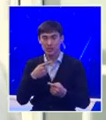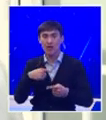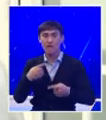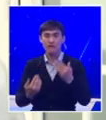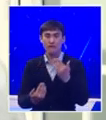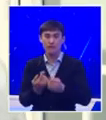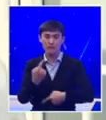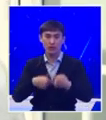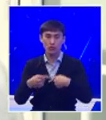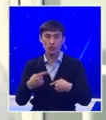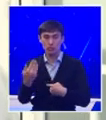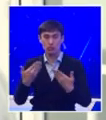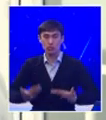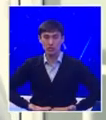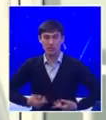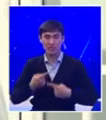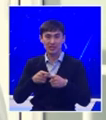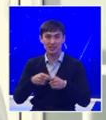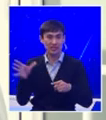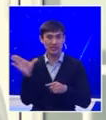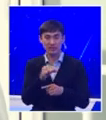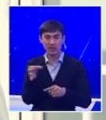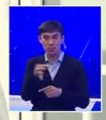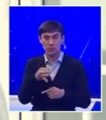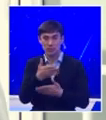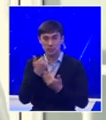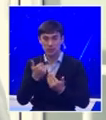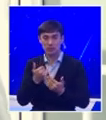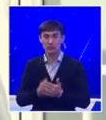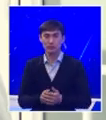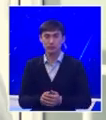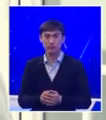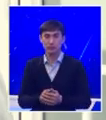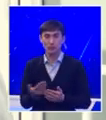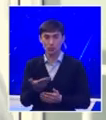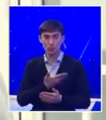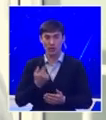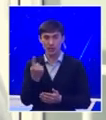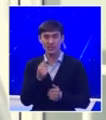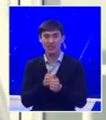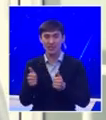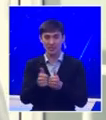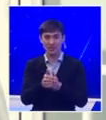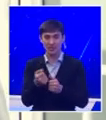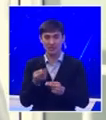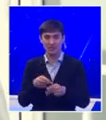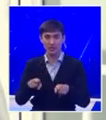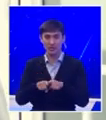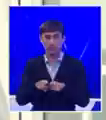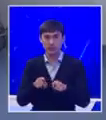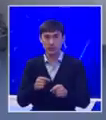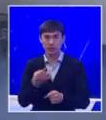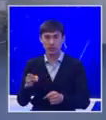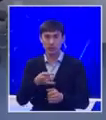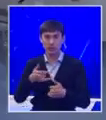жизнь. Эта технология не во всех областях Республики Казахстан развита, но мы один из лидеров, можем сказать, по Республике